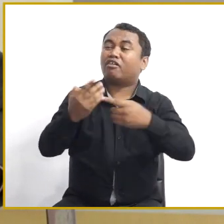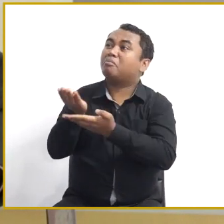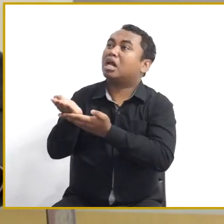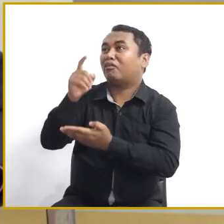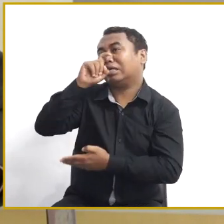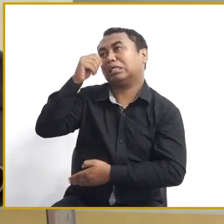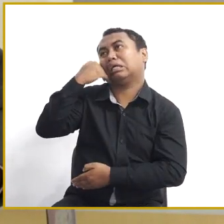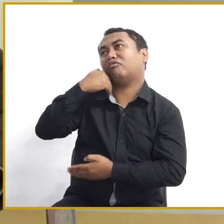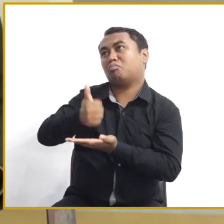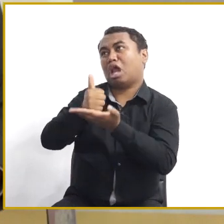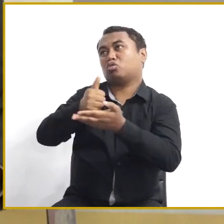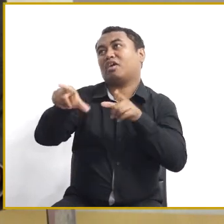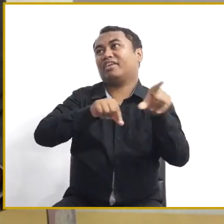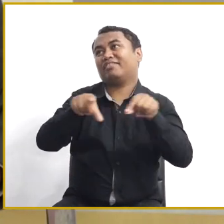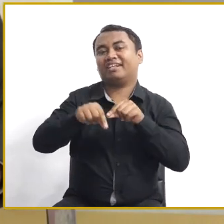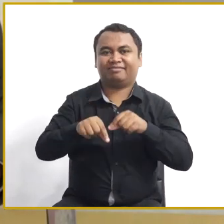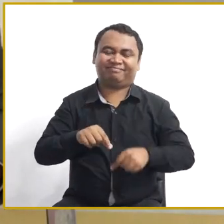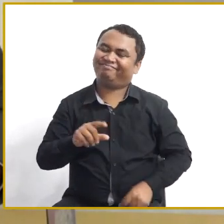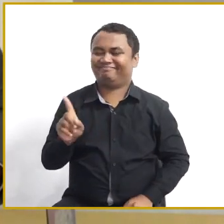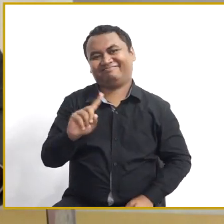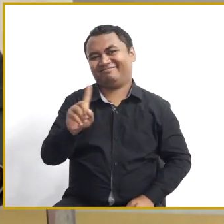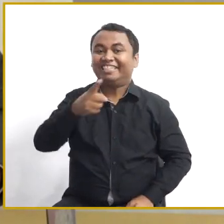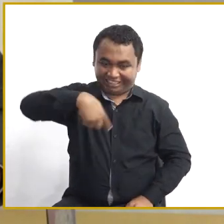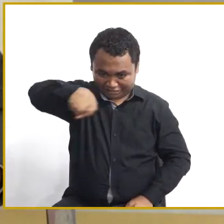amin'izany? Mbola zanatany tsika,